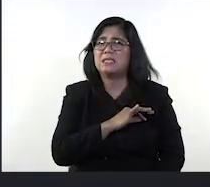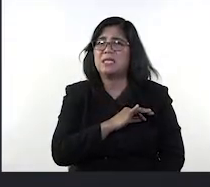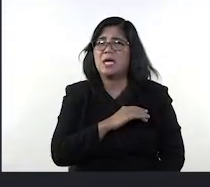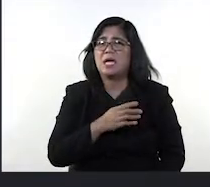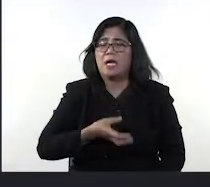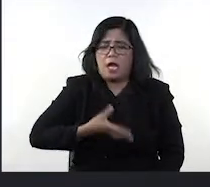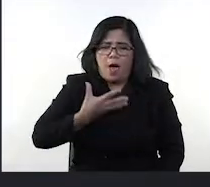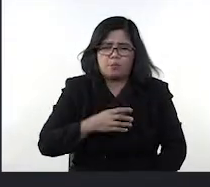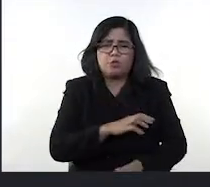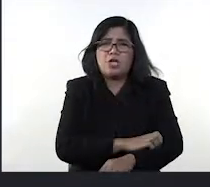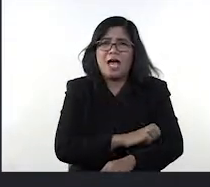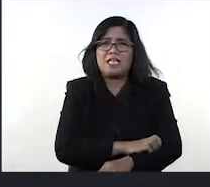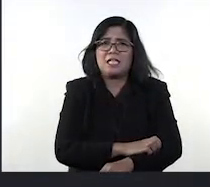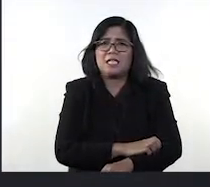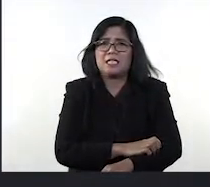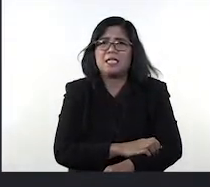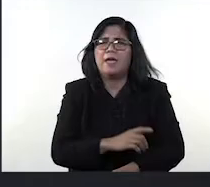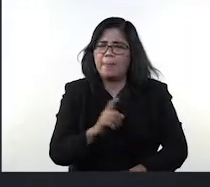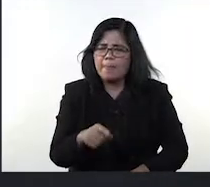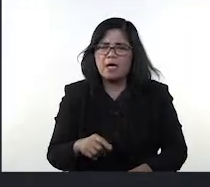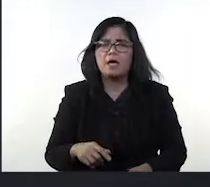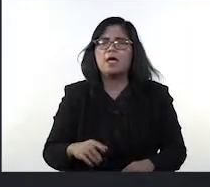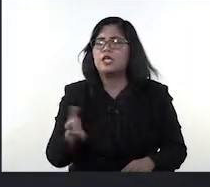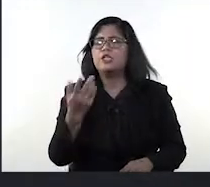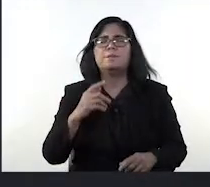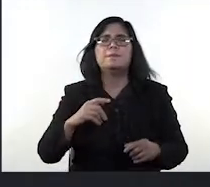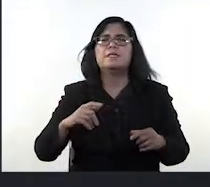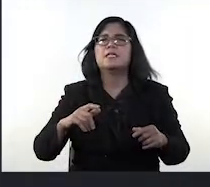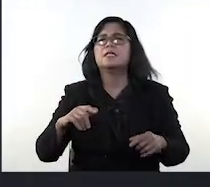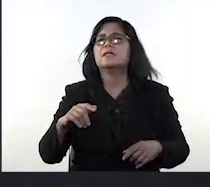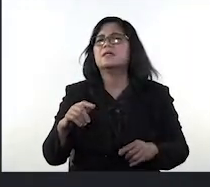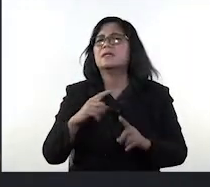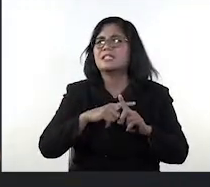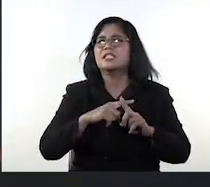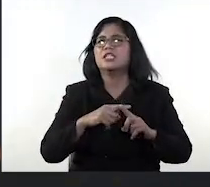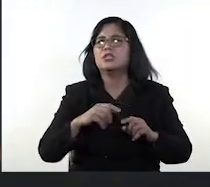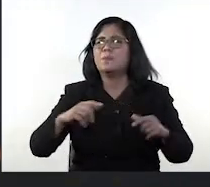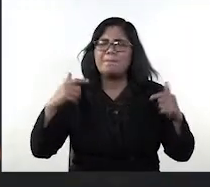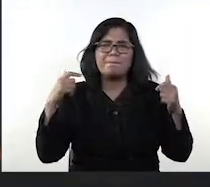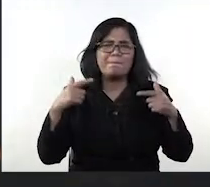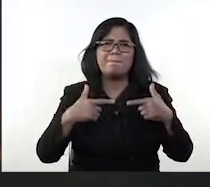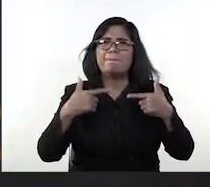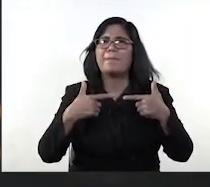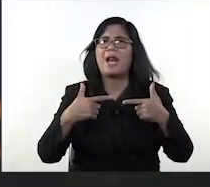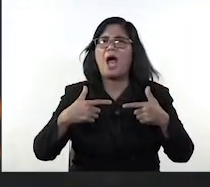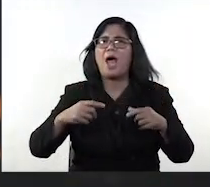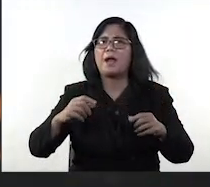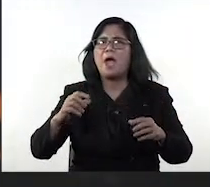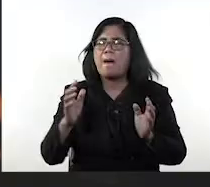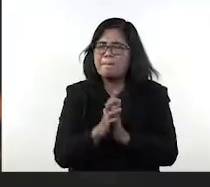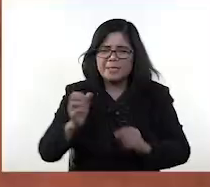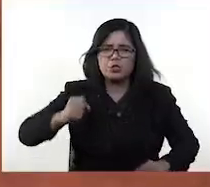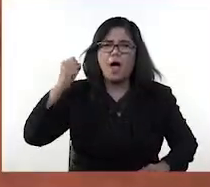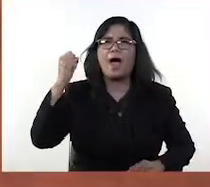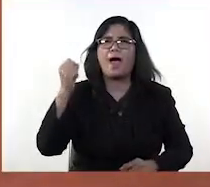Hai wedol saya pilih hidup Rizal perjuangan itu kesel peperangan gak mudah tapi Alkitab Saya jamin orang yang bertahan sampai ke